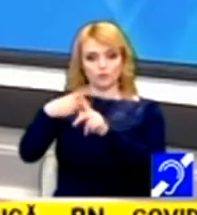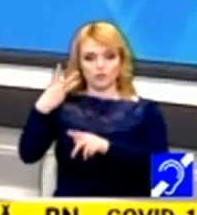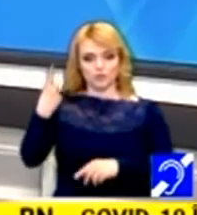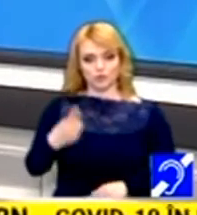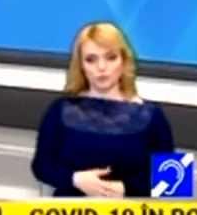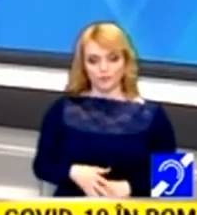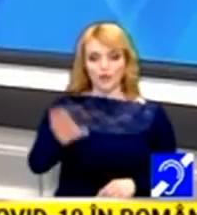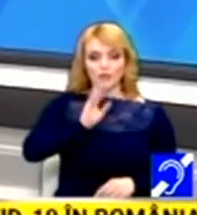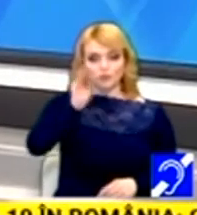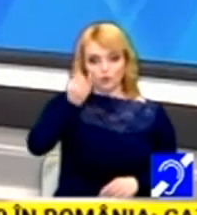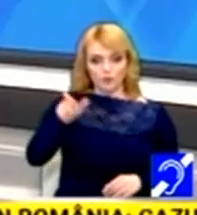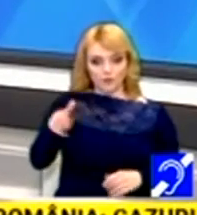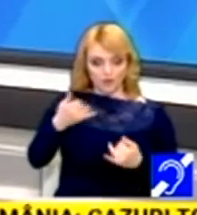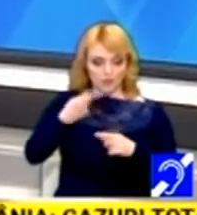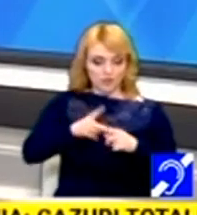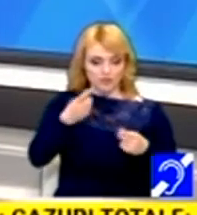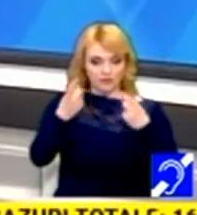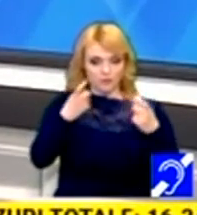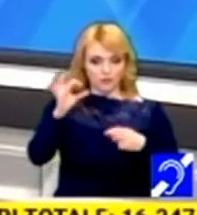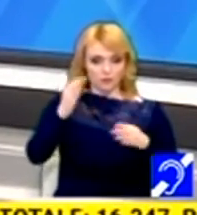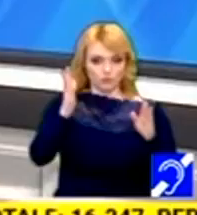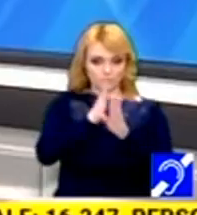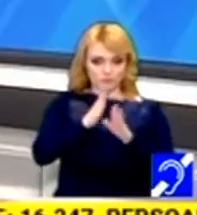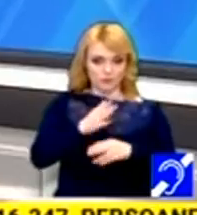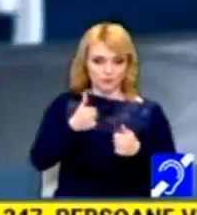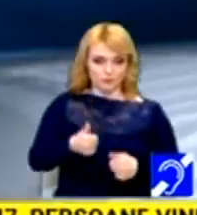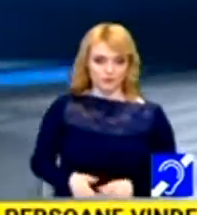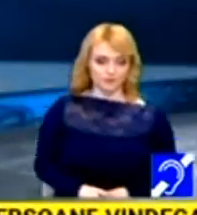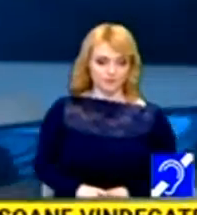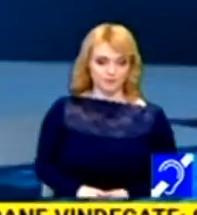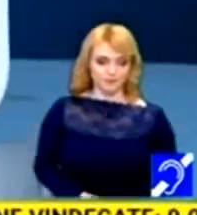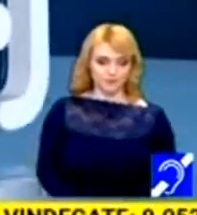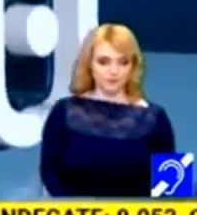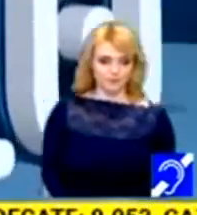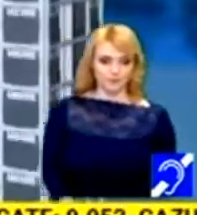Celsius. Doamnelor, domnilor, acestea au fost datele despre vreme. Numai bine!